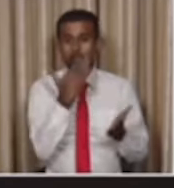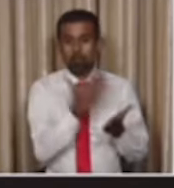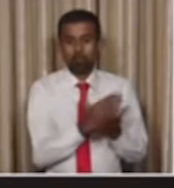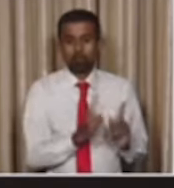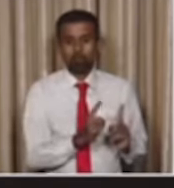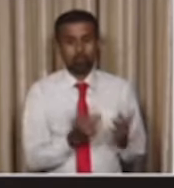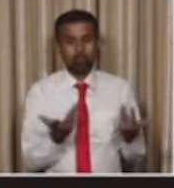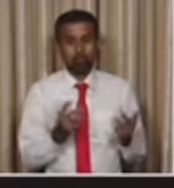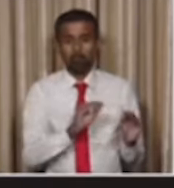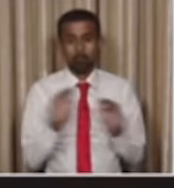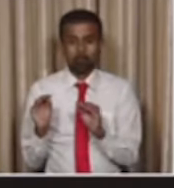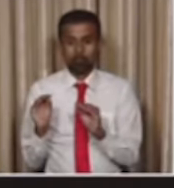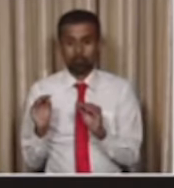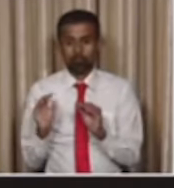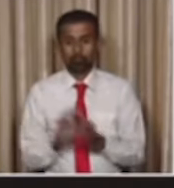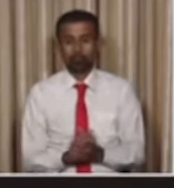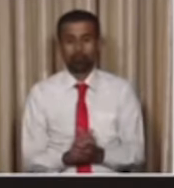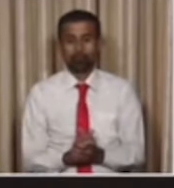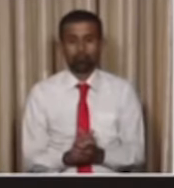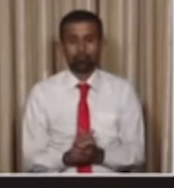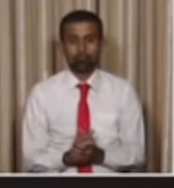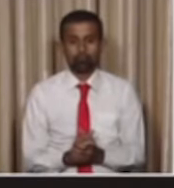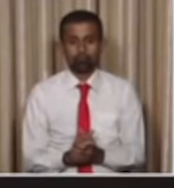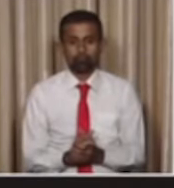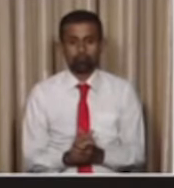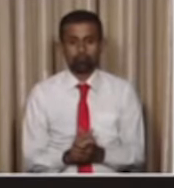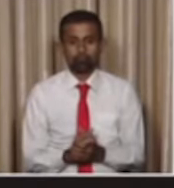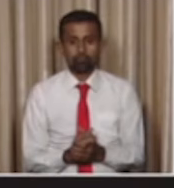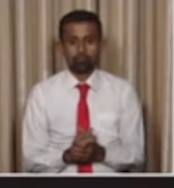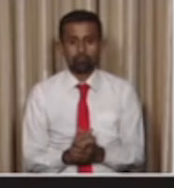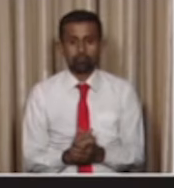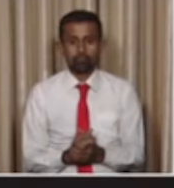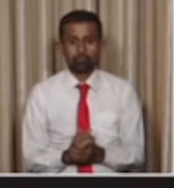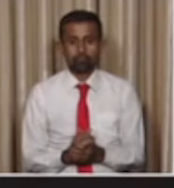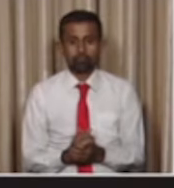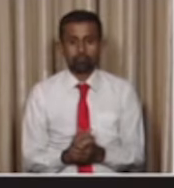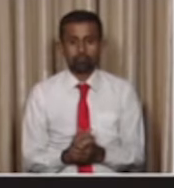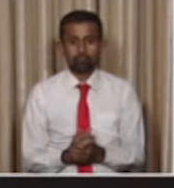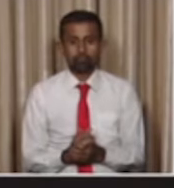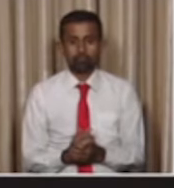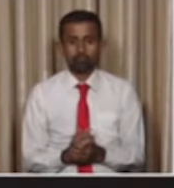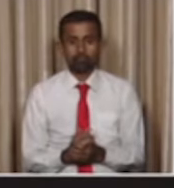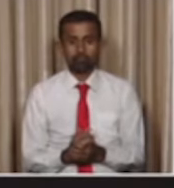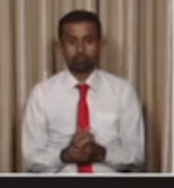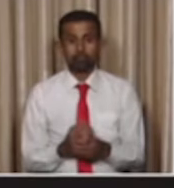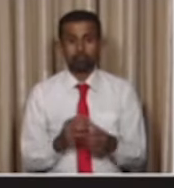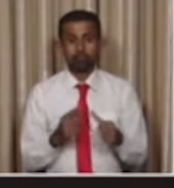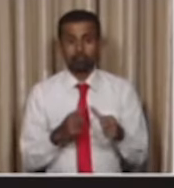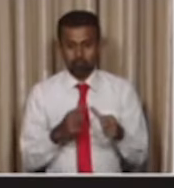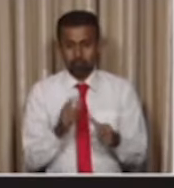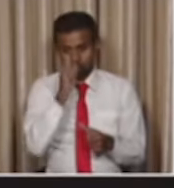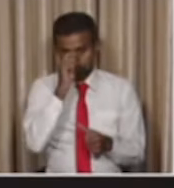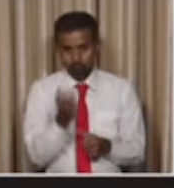තමයි සභාව කල් තිබ්බේ ඔව් අනුරුද්ධ සාරාක මැතුමා පොයින්ට් 4 ඔබතුමාට කියලා